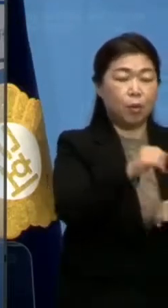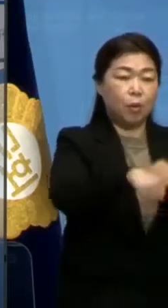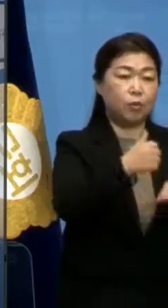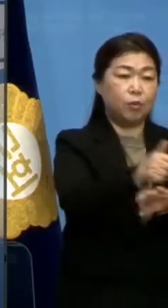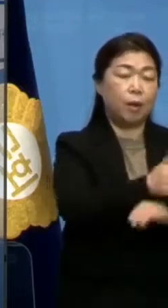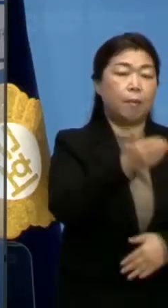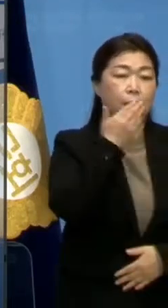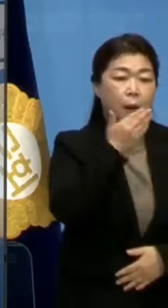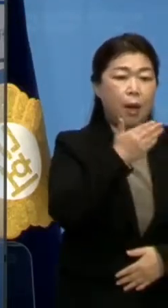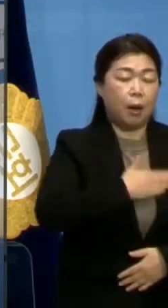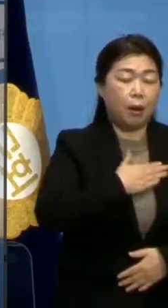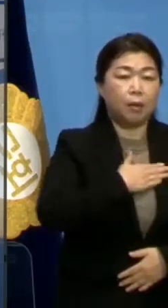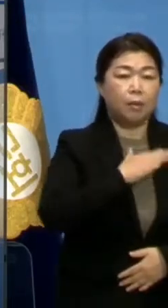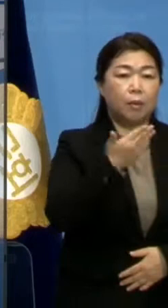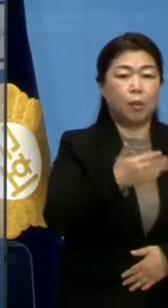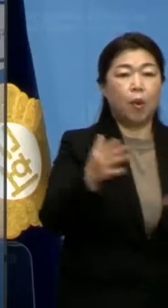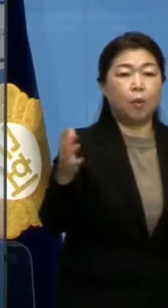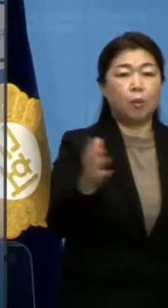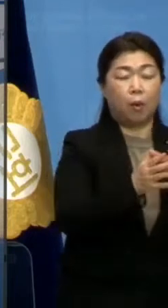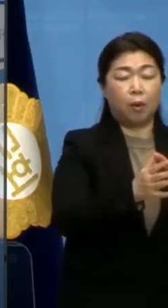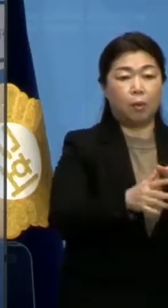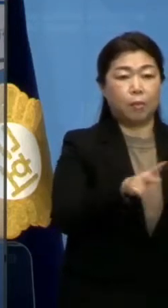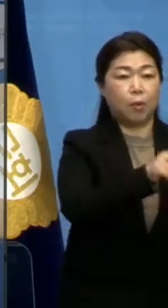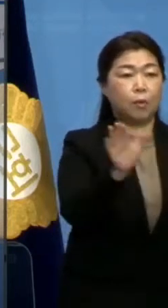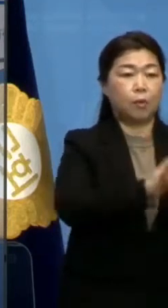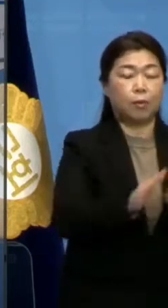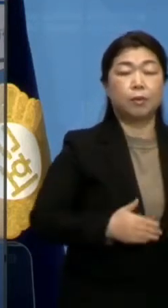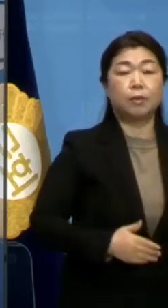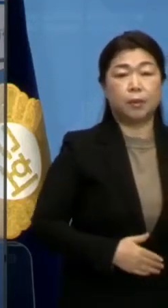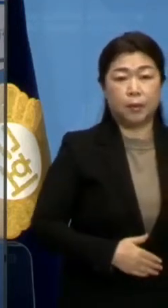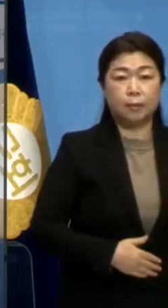할 수 있도록 통합 정보 서비스를 제공하겠습니다